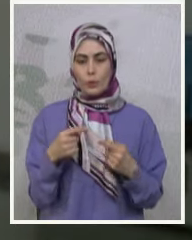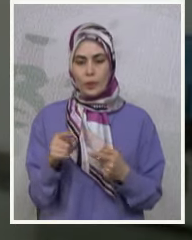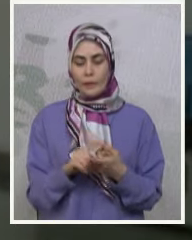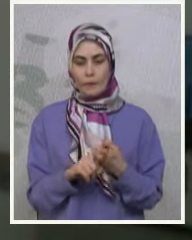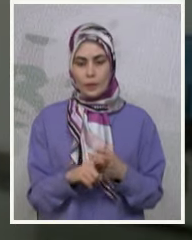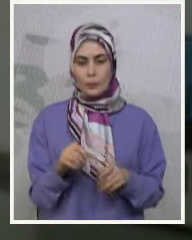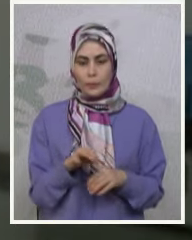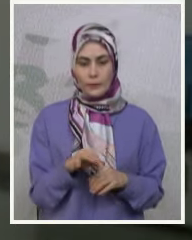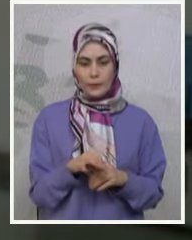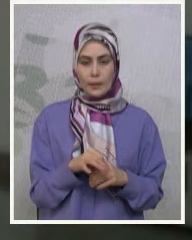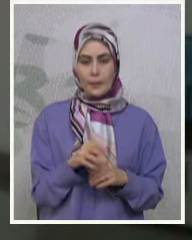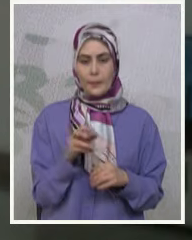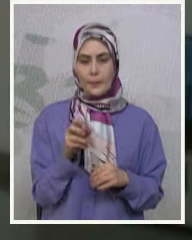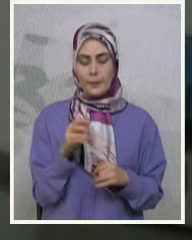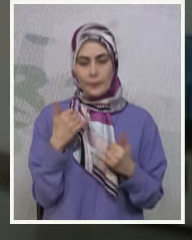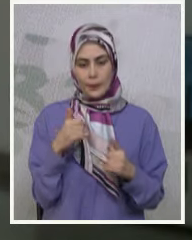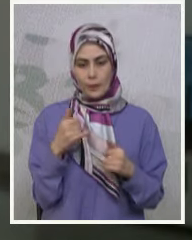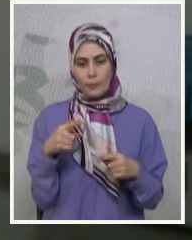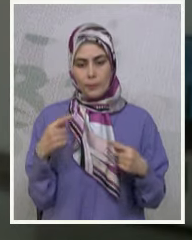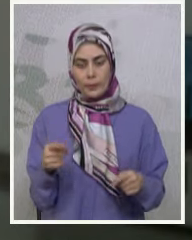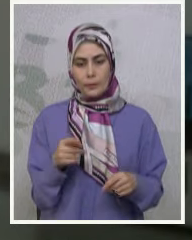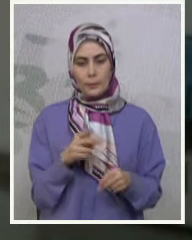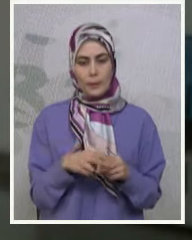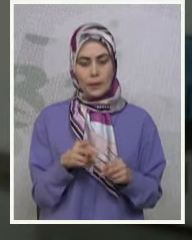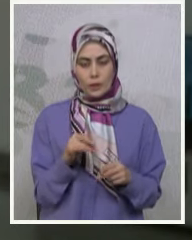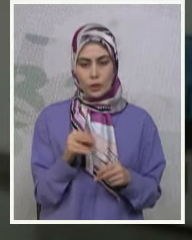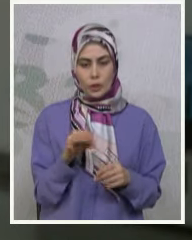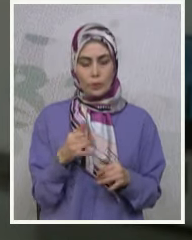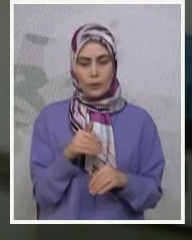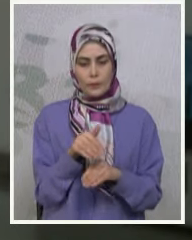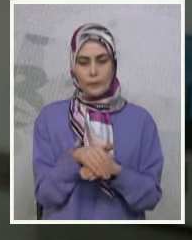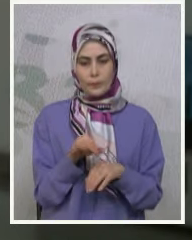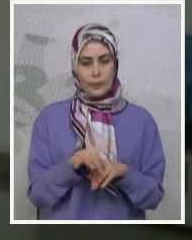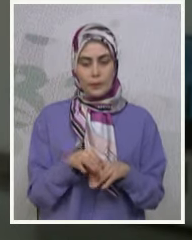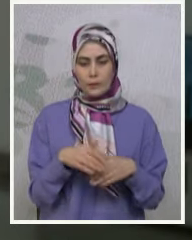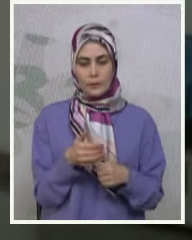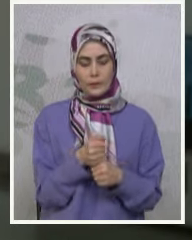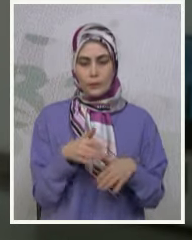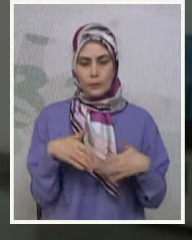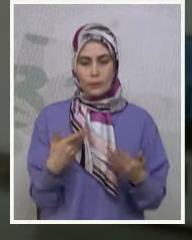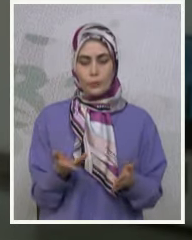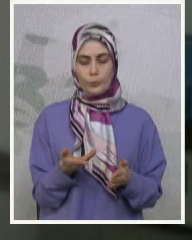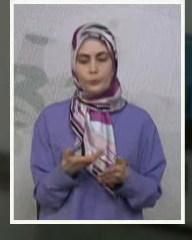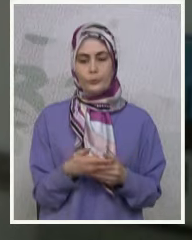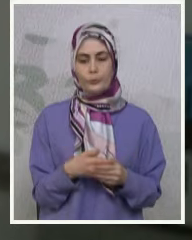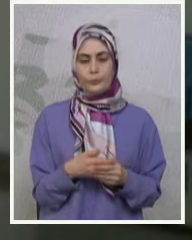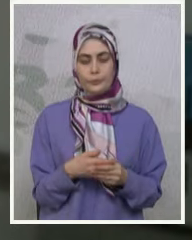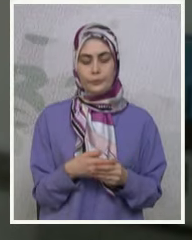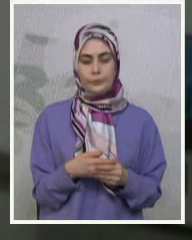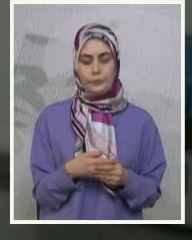инфекционные заболевания и мелкого рогатого скота, практически ни одного подтвержденного случая из этих